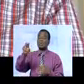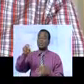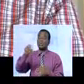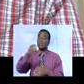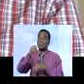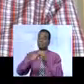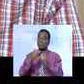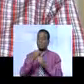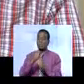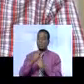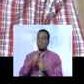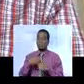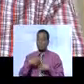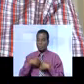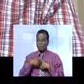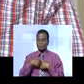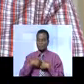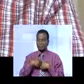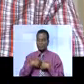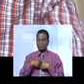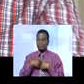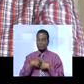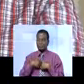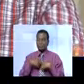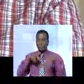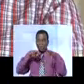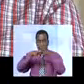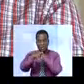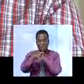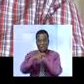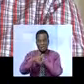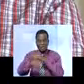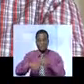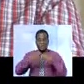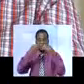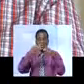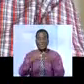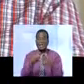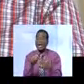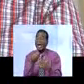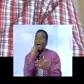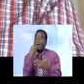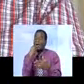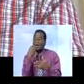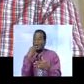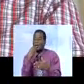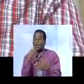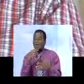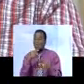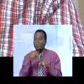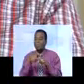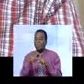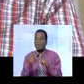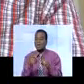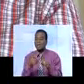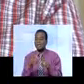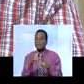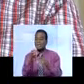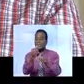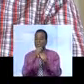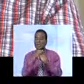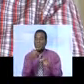ne me fouillait pas. Donc je rentrais, je donnais la nourriture et moi je recevais des